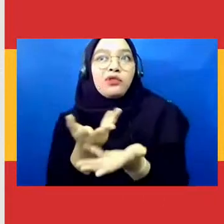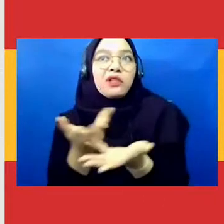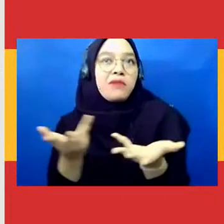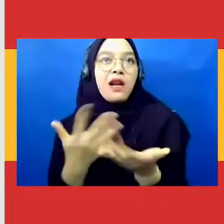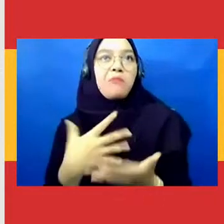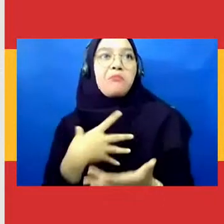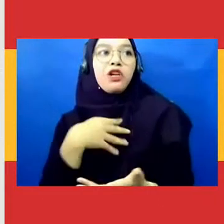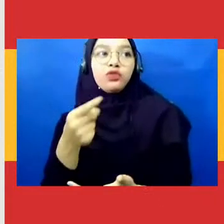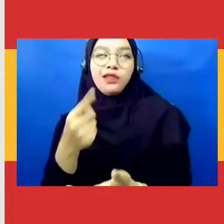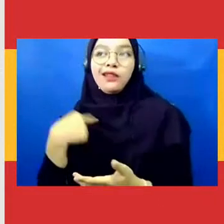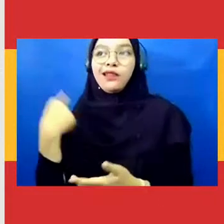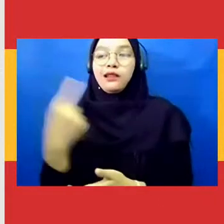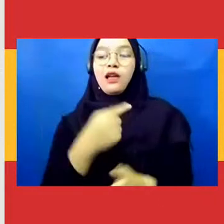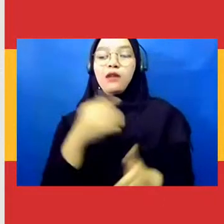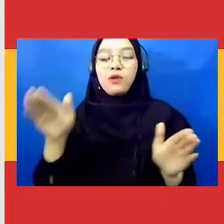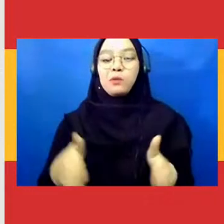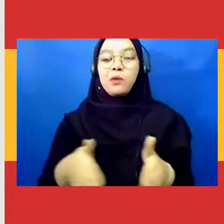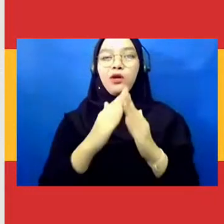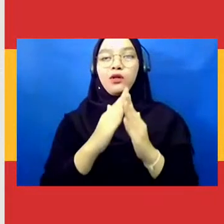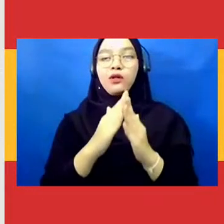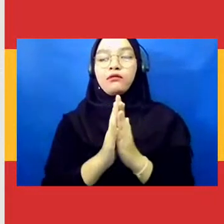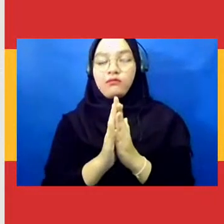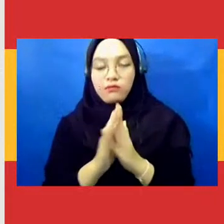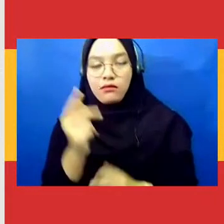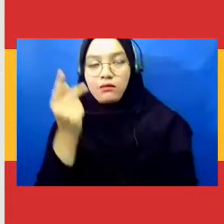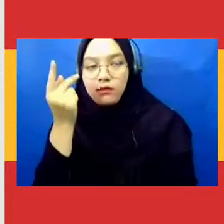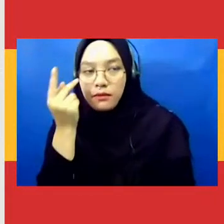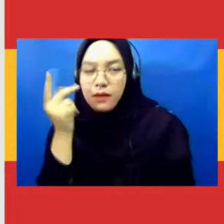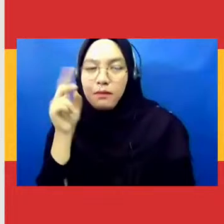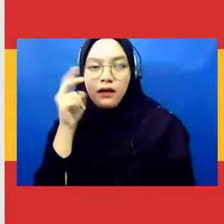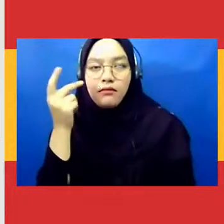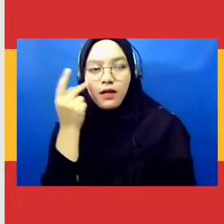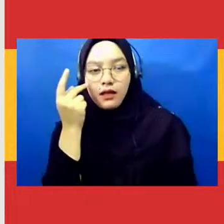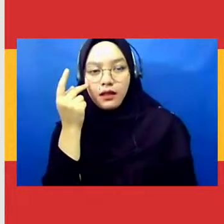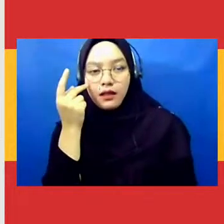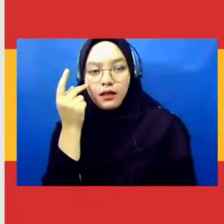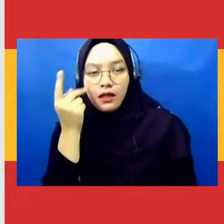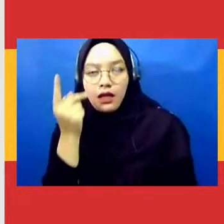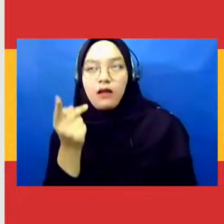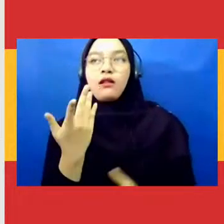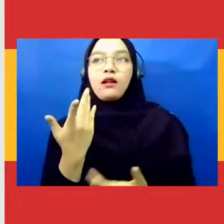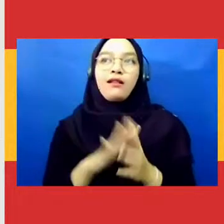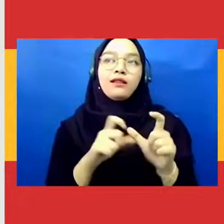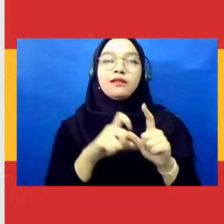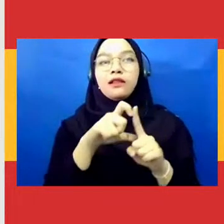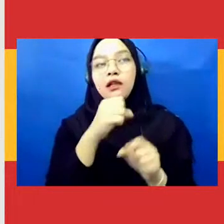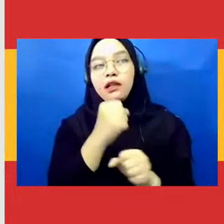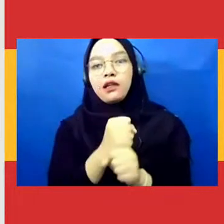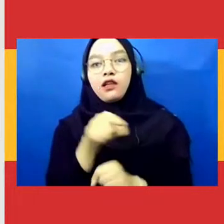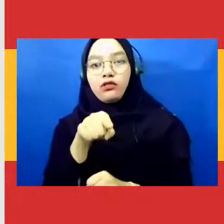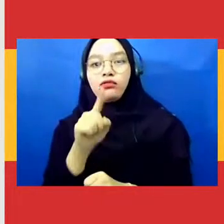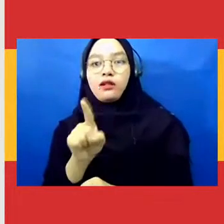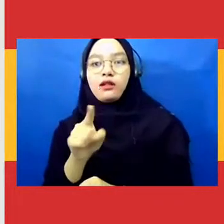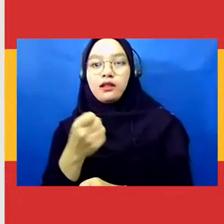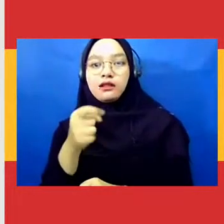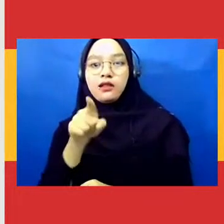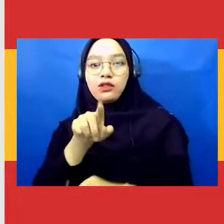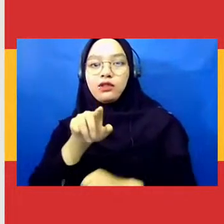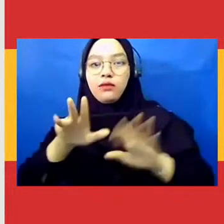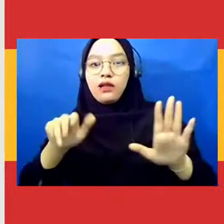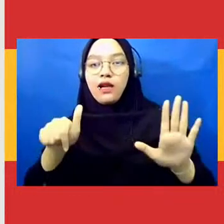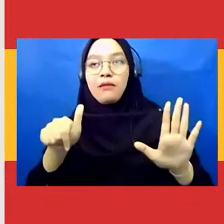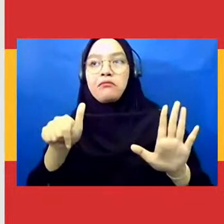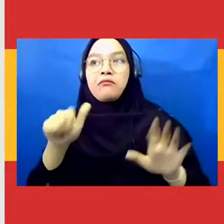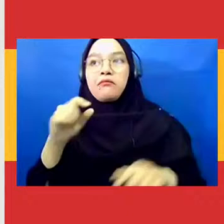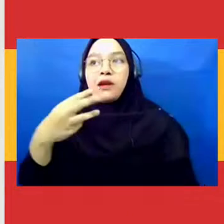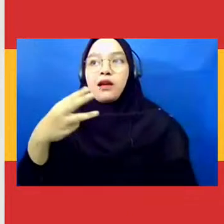ada semua di sustainable.global, di mana di situ ada 169 elemen. Pemerintah daerah silakan